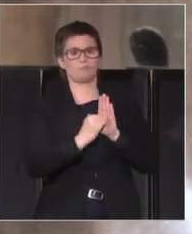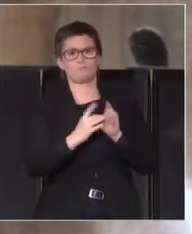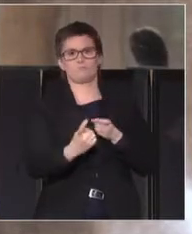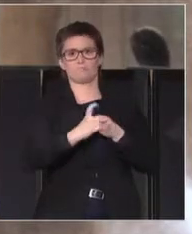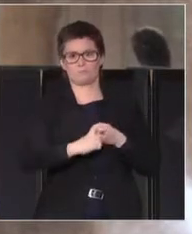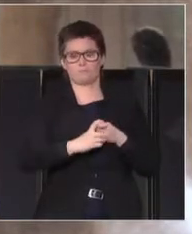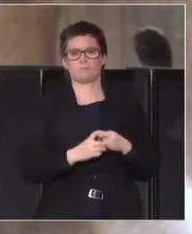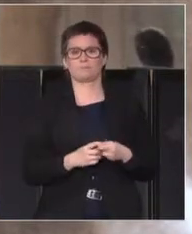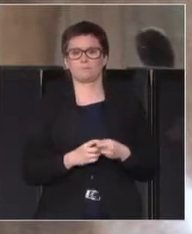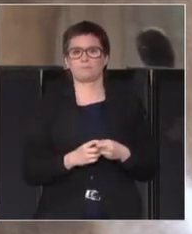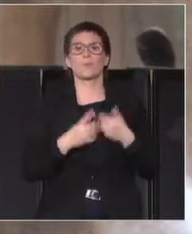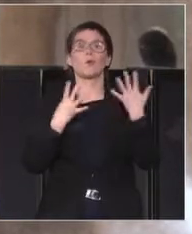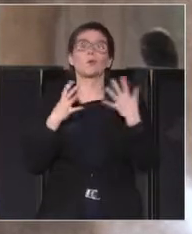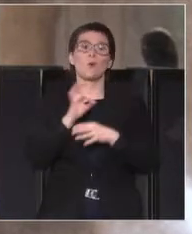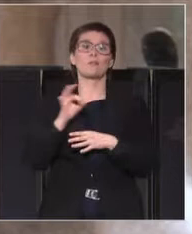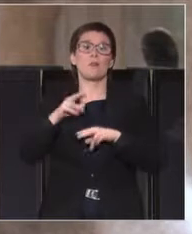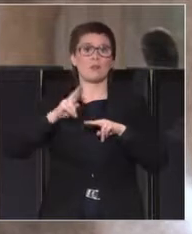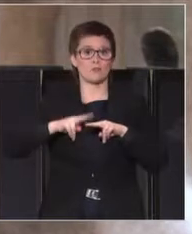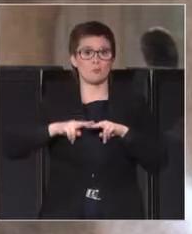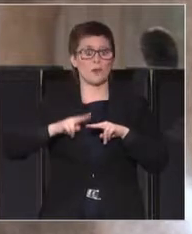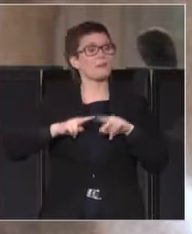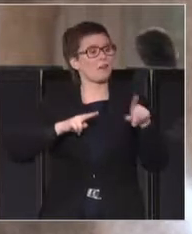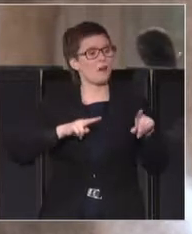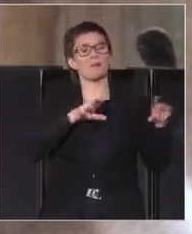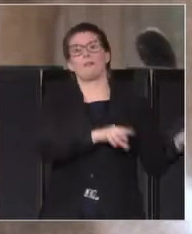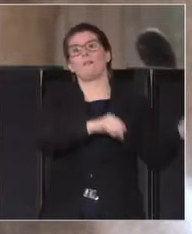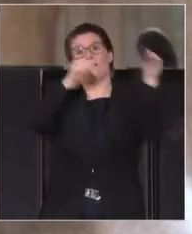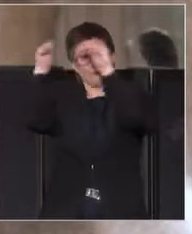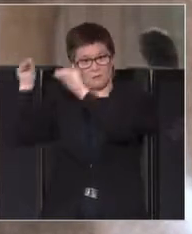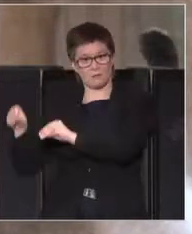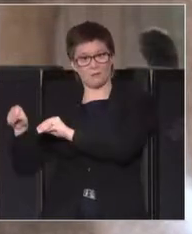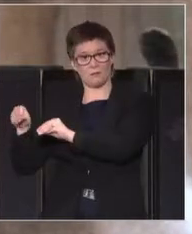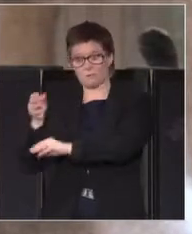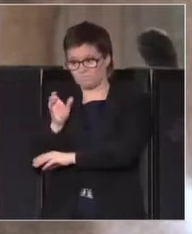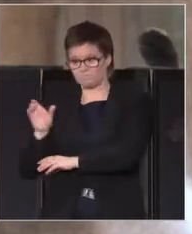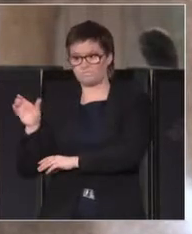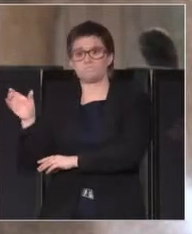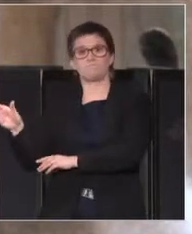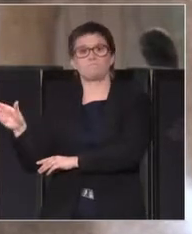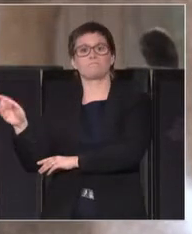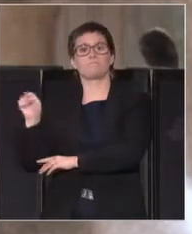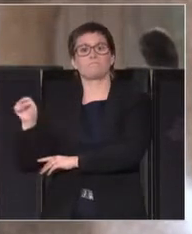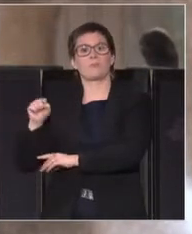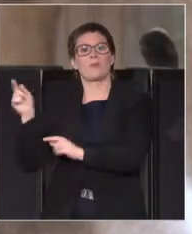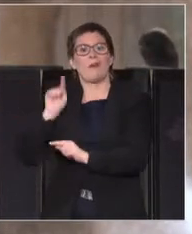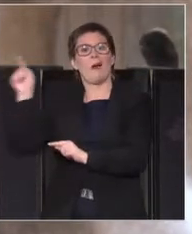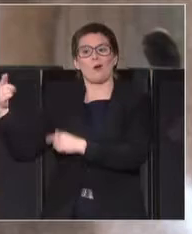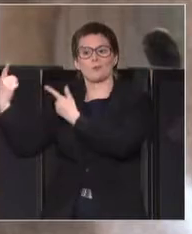Bereits 9 Tage später erfolgte seine Überstellung in das Außenlager am Kärntner Leubelpass.